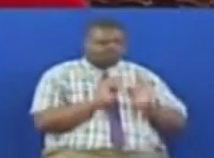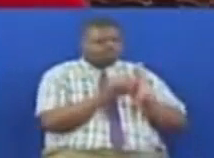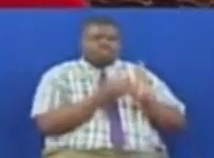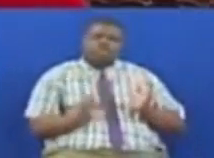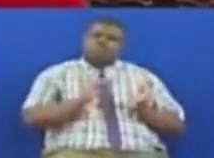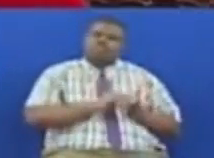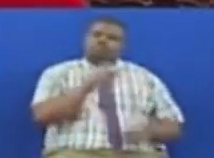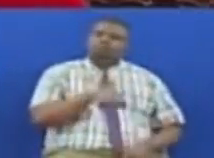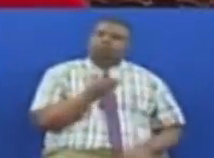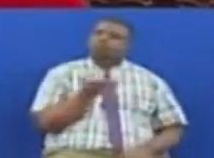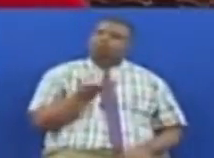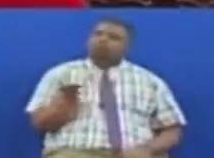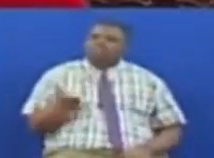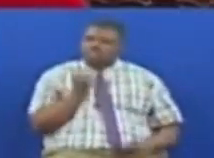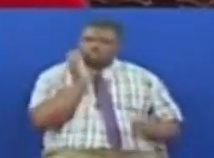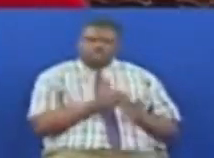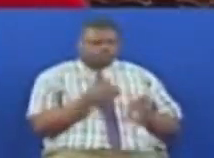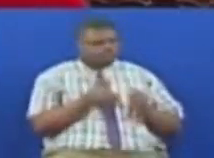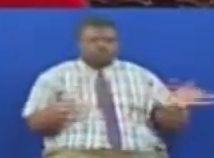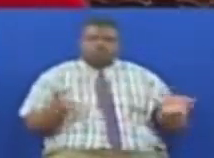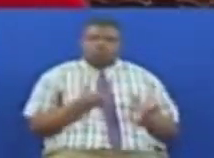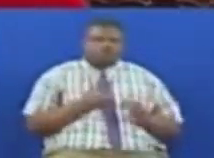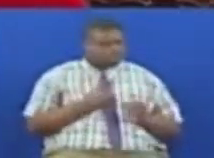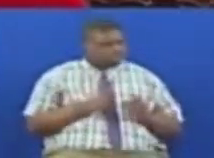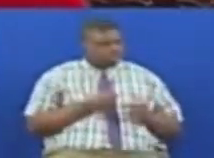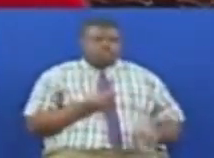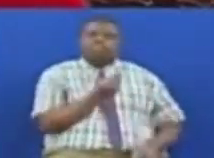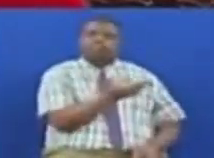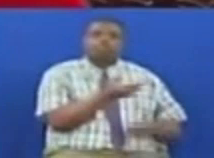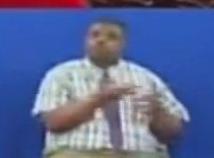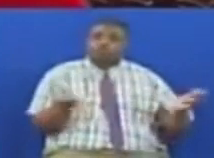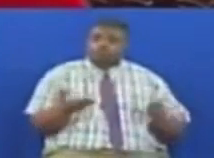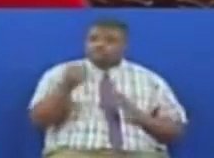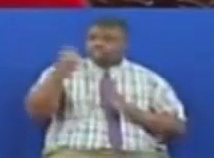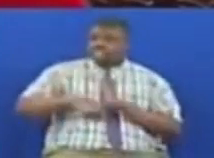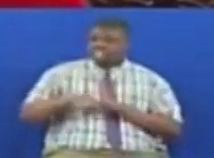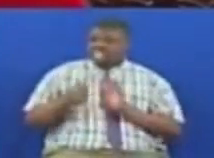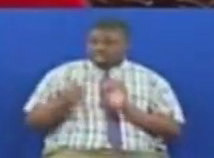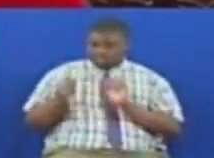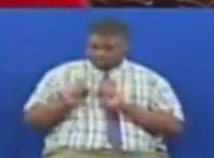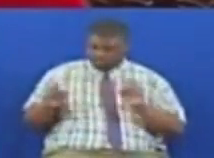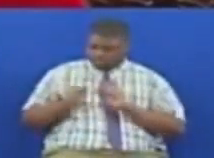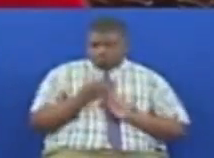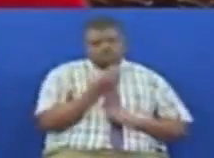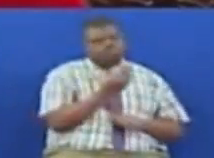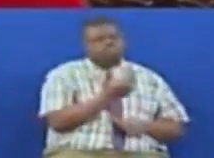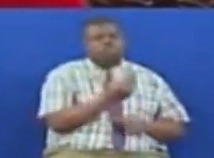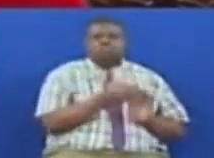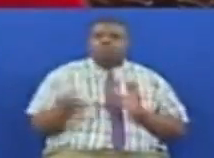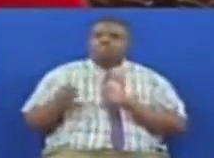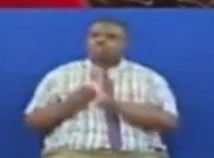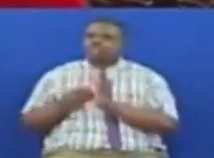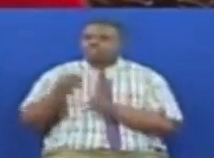mtu yeyote anayekusudia kufungua shauri lolote la kikatiba chini ya ibara za 12 mpaka 29 zinazohusu haki